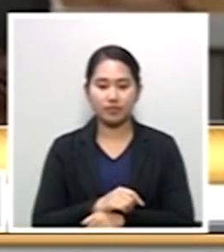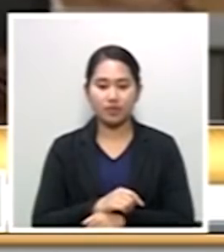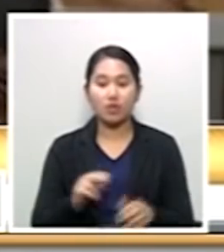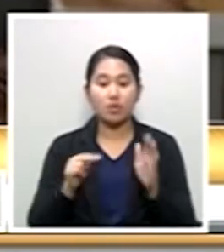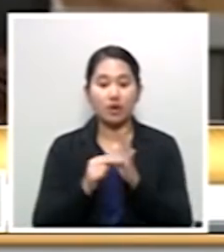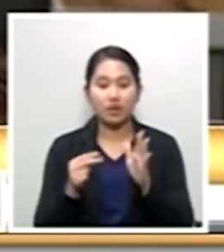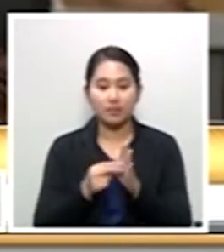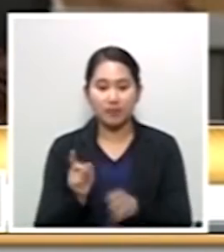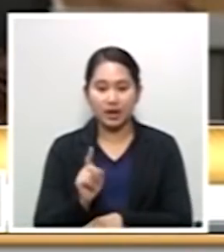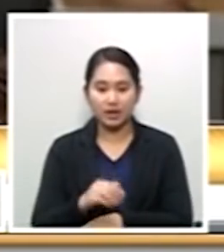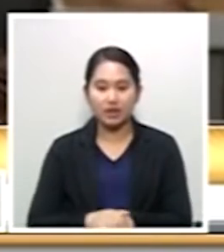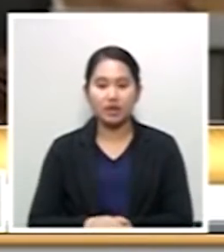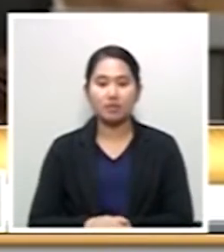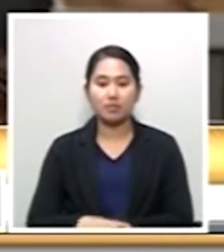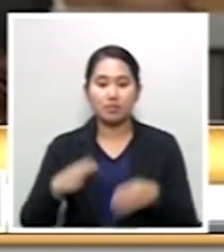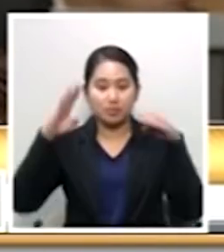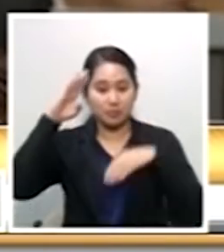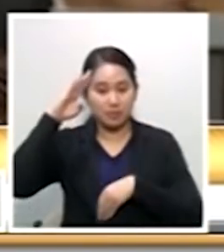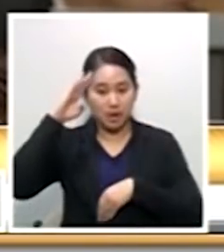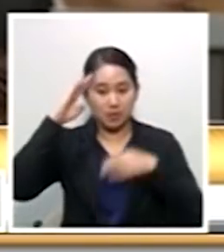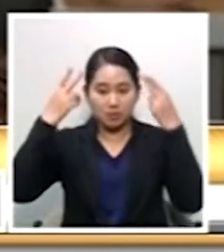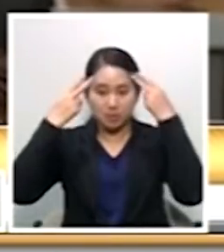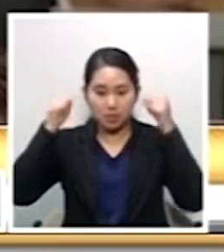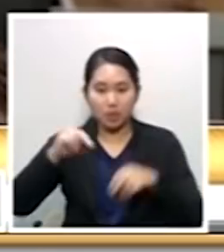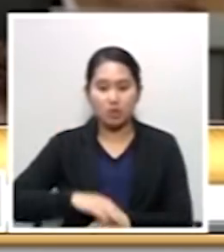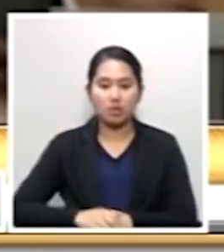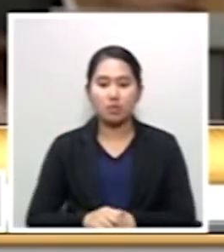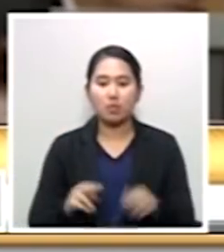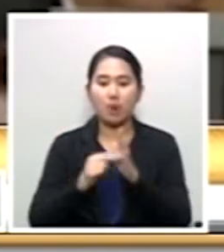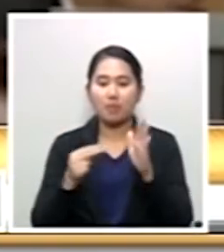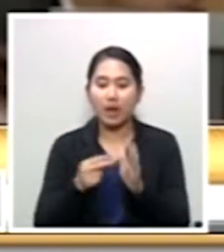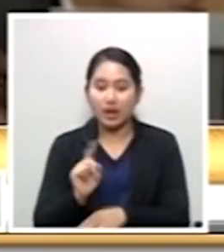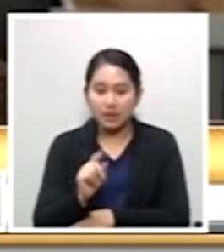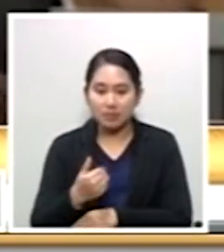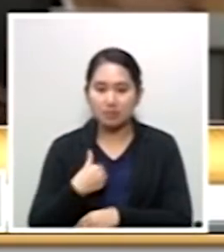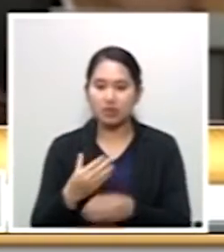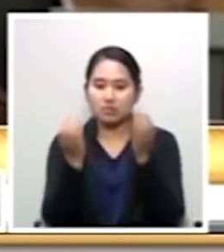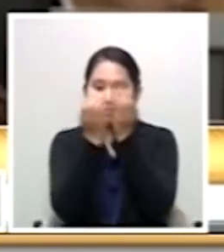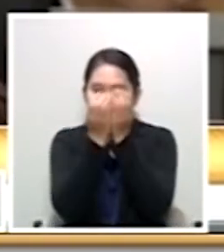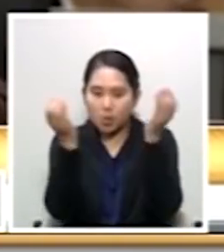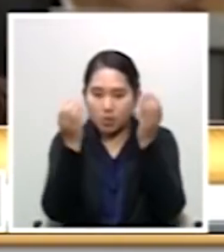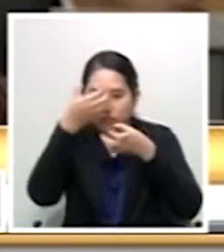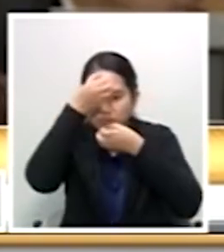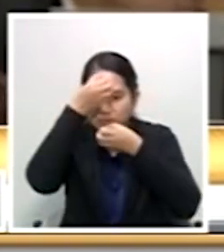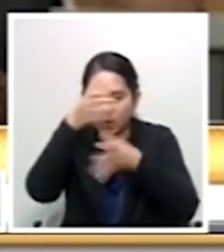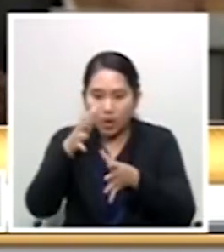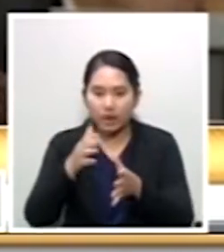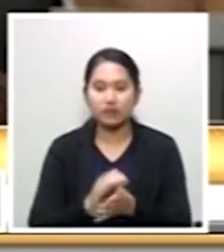งอาการของโรคของพลเอกประยุทธ์นั่นคือโรคไม่แยแสรัฐธรรมนูญท่านประธ